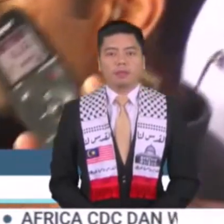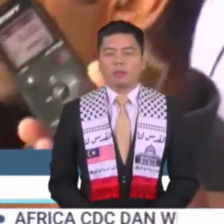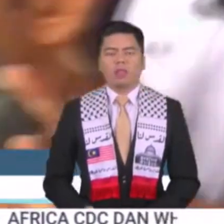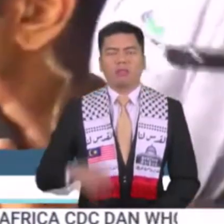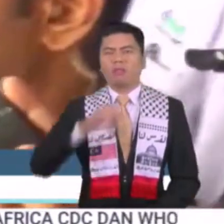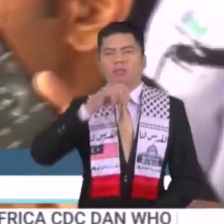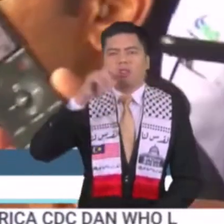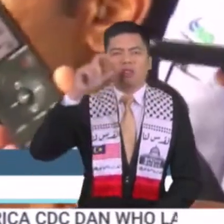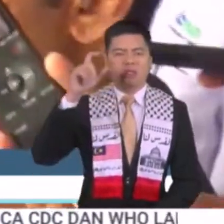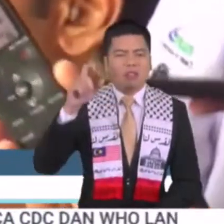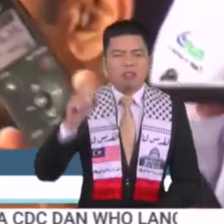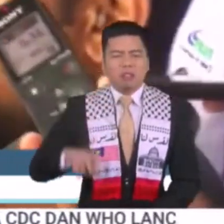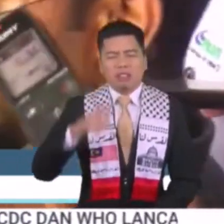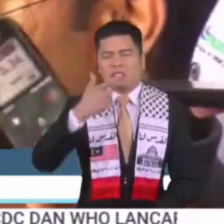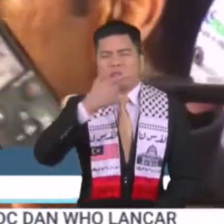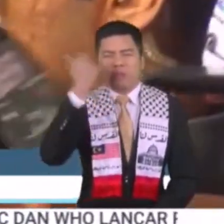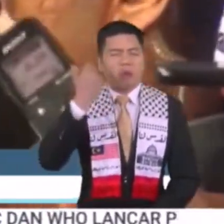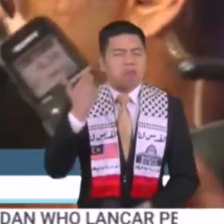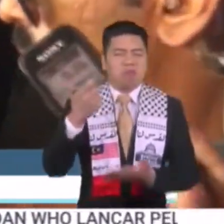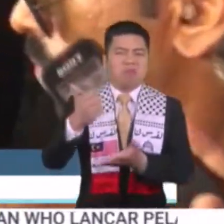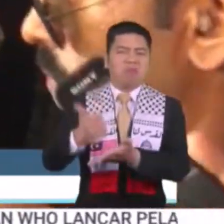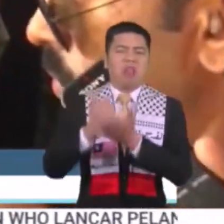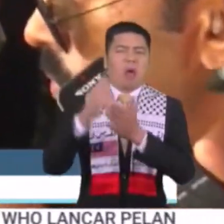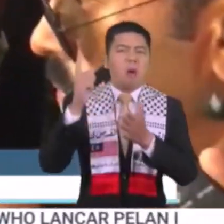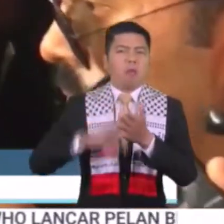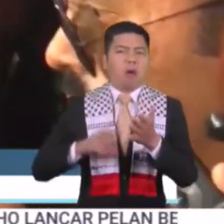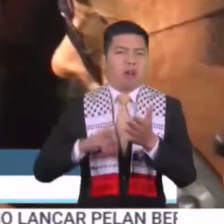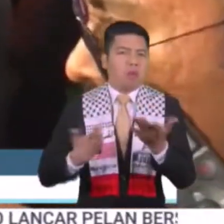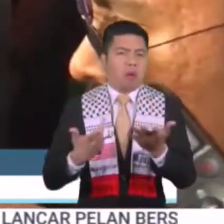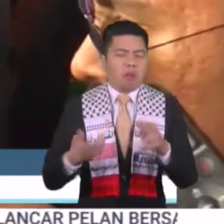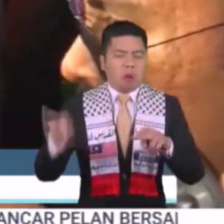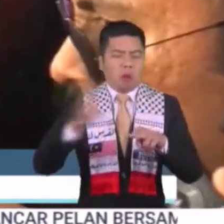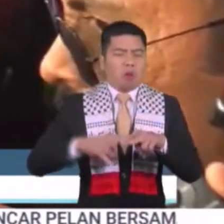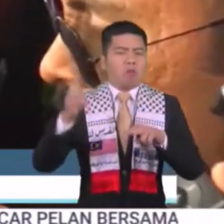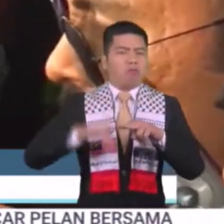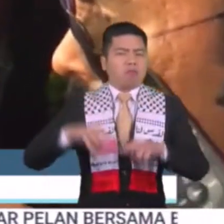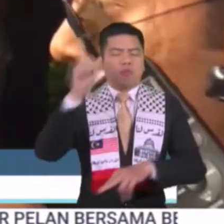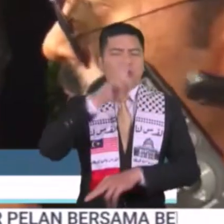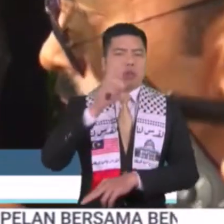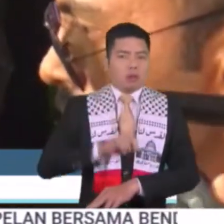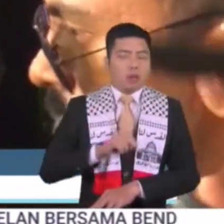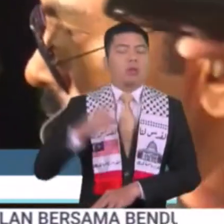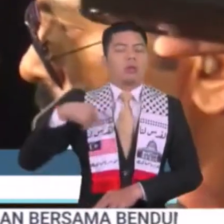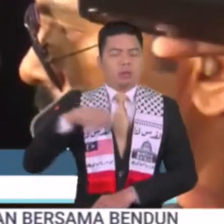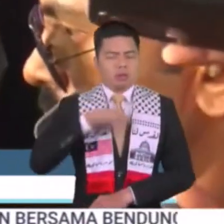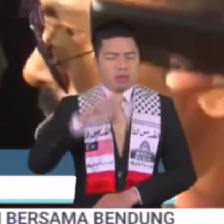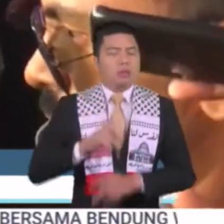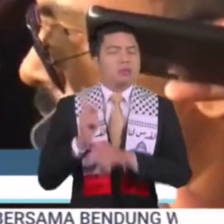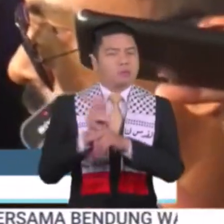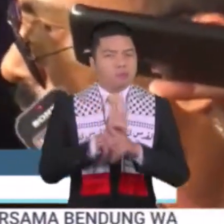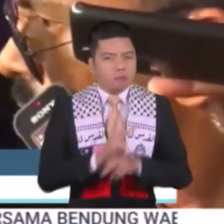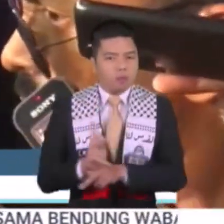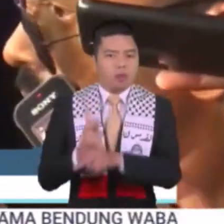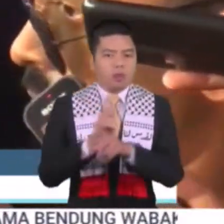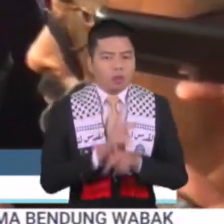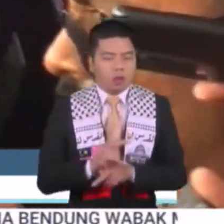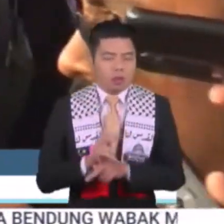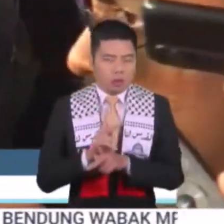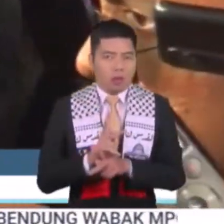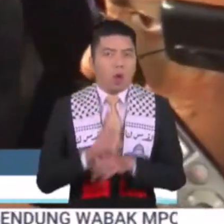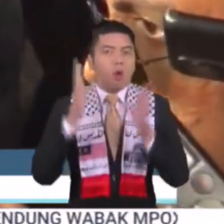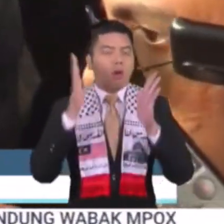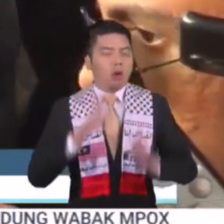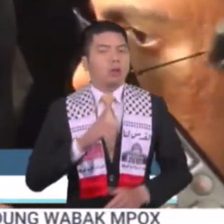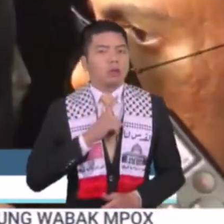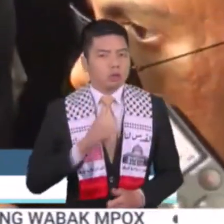Tidak perlu kerana dia tidak membantu untuk menjernihkan keadaan. Kita kena jaga sentimen orang Islam.